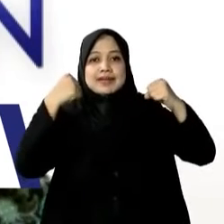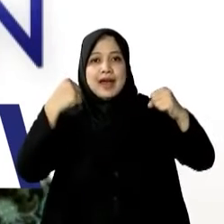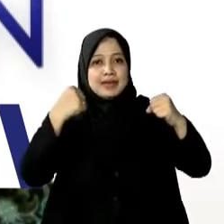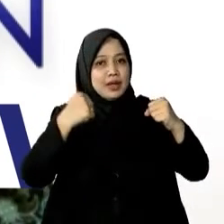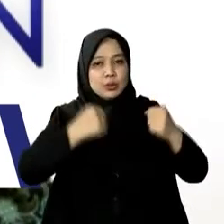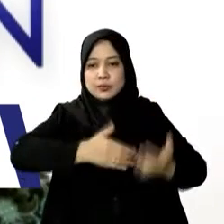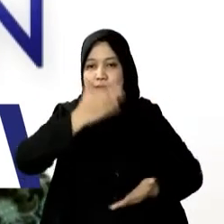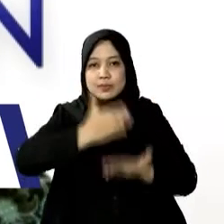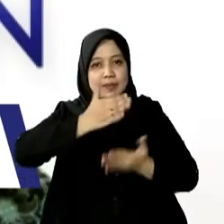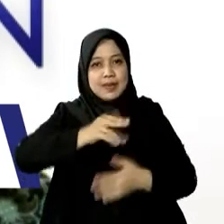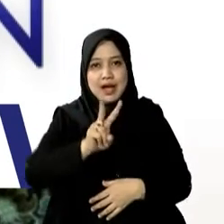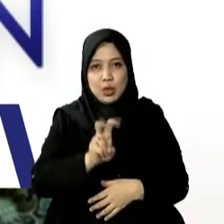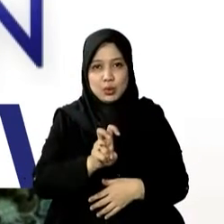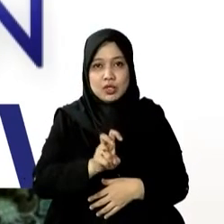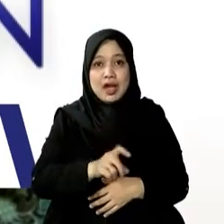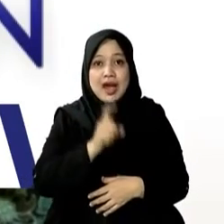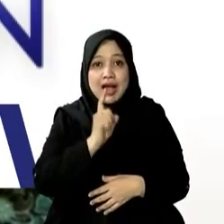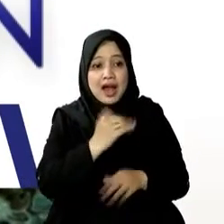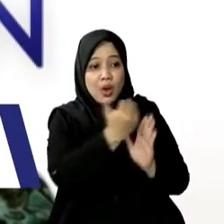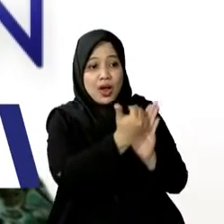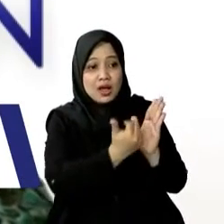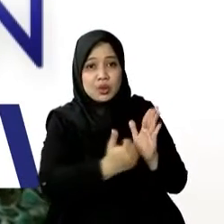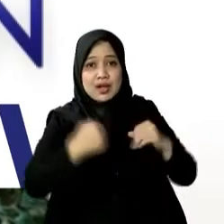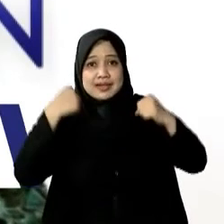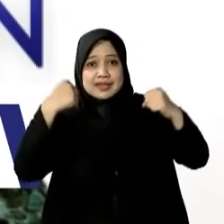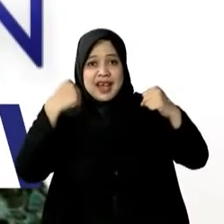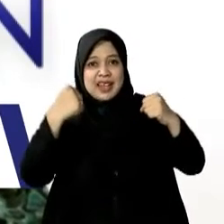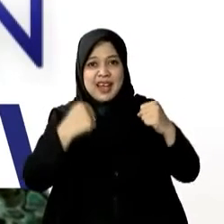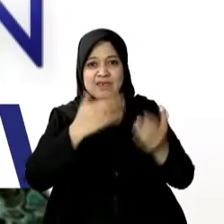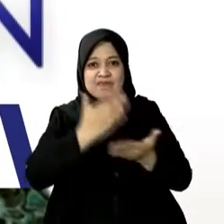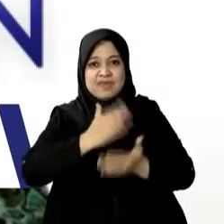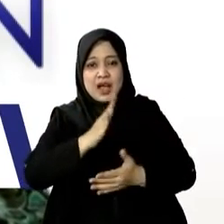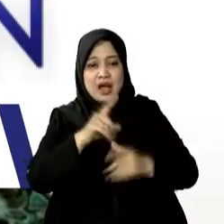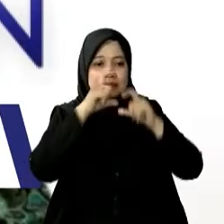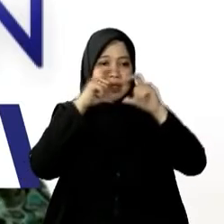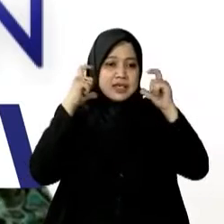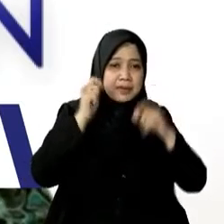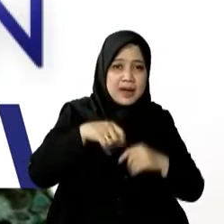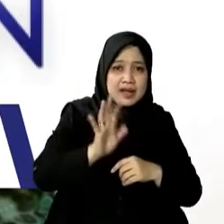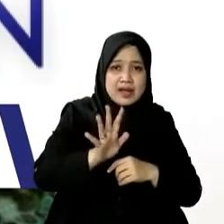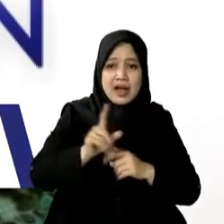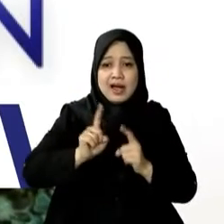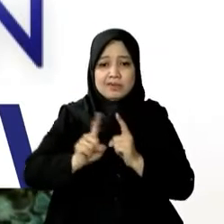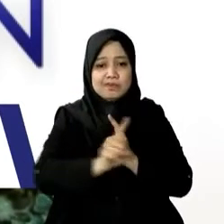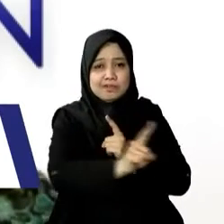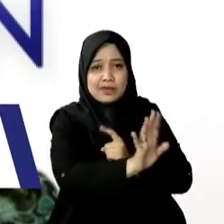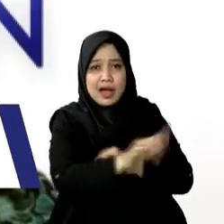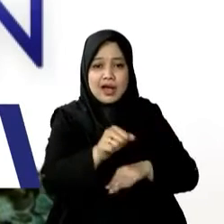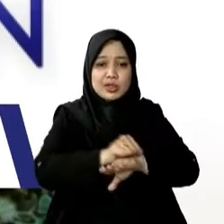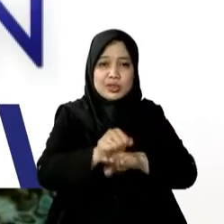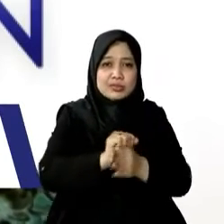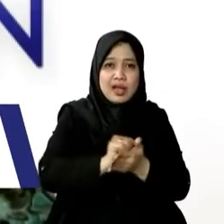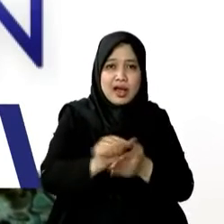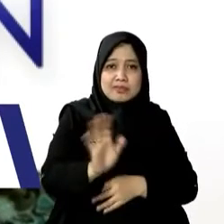pada masyarakat itu yang penting karena kalau tidak diterapkan protokol kesehatannya penggunaan masker sutrado jarak minimal itu mata